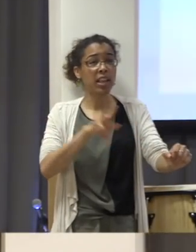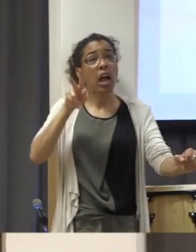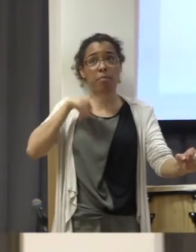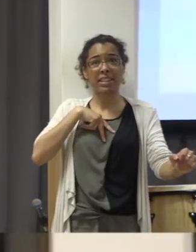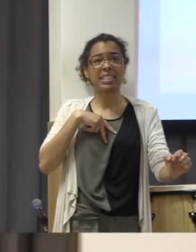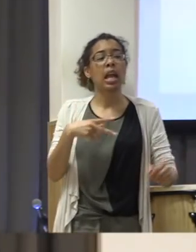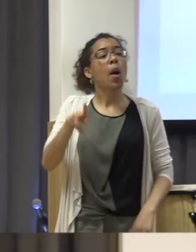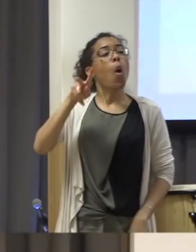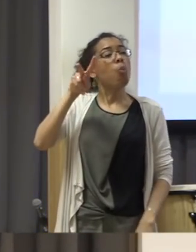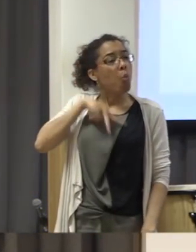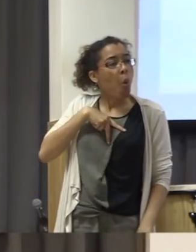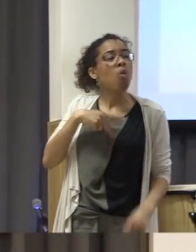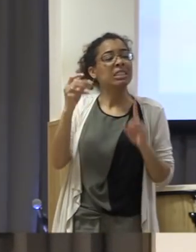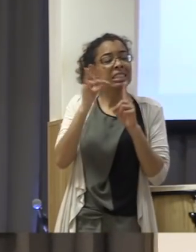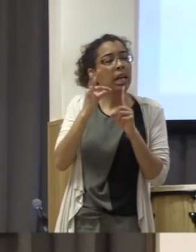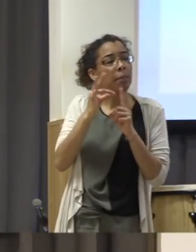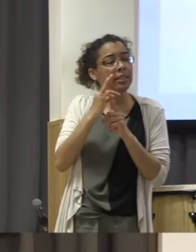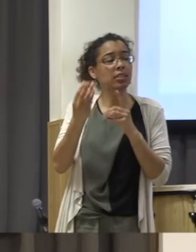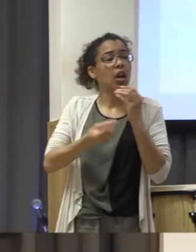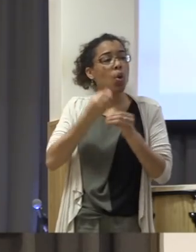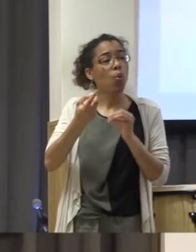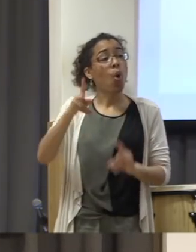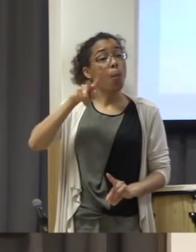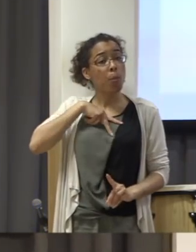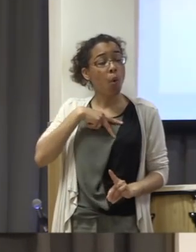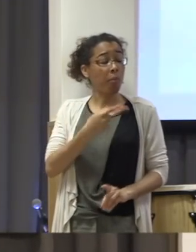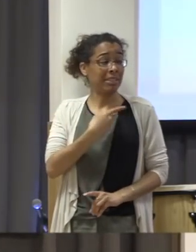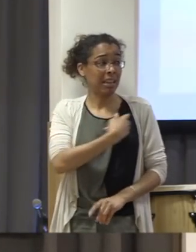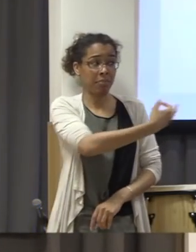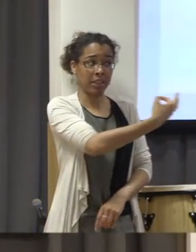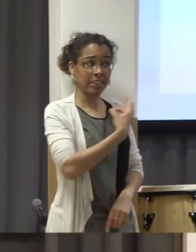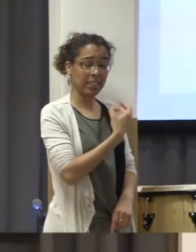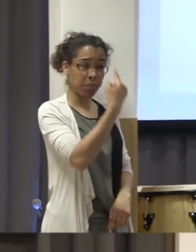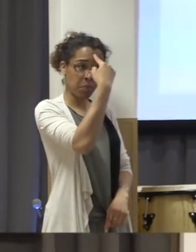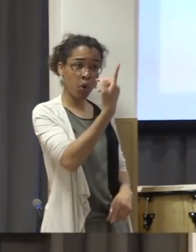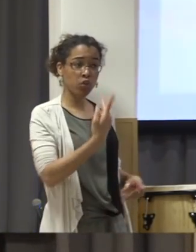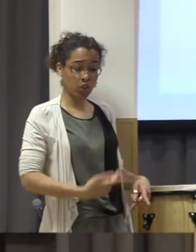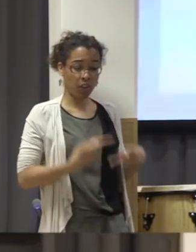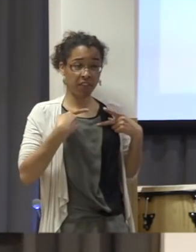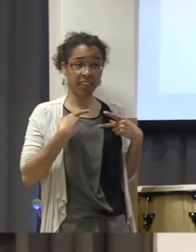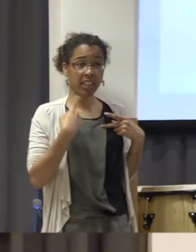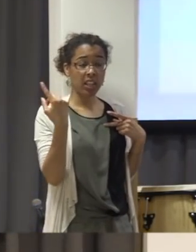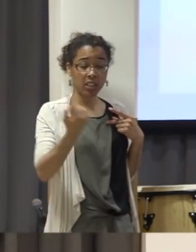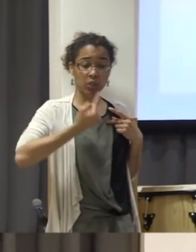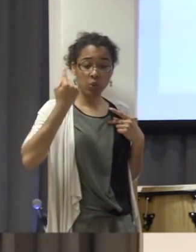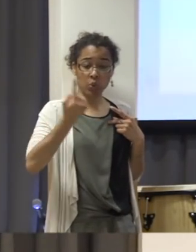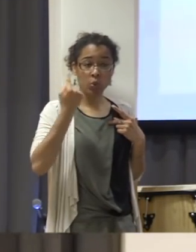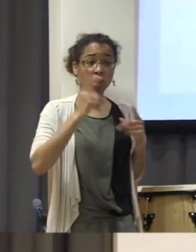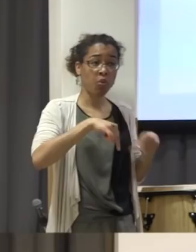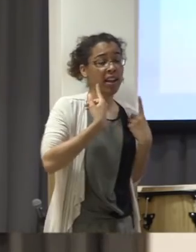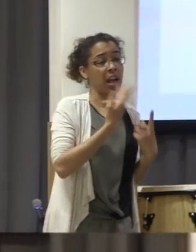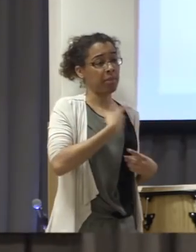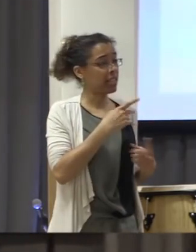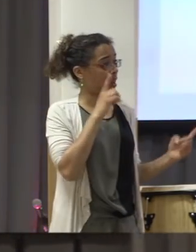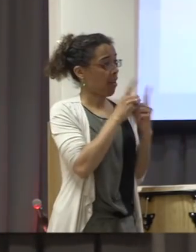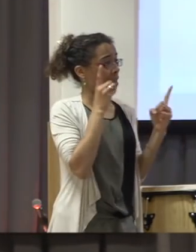mon diabète. Mon médecin. Parce qu'ils pensent que leur vie, c'est toujours pour aller consulter les